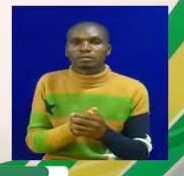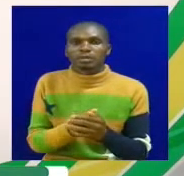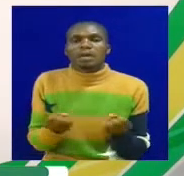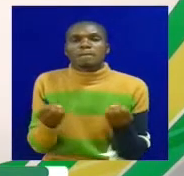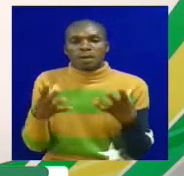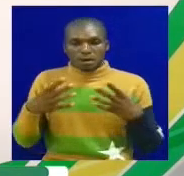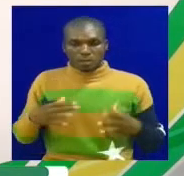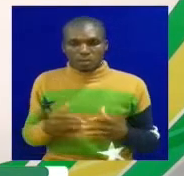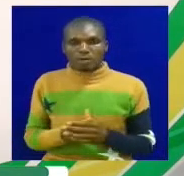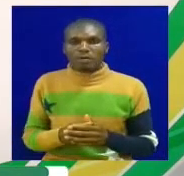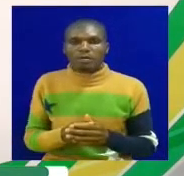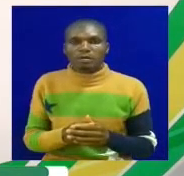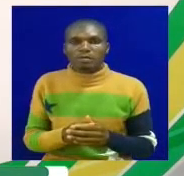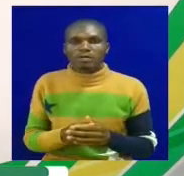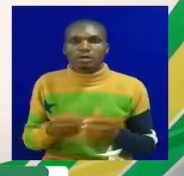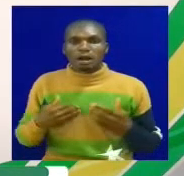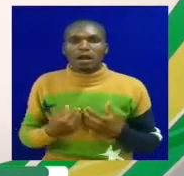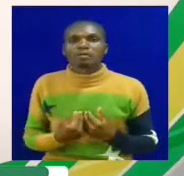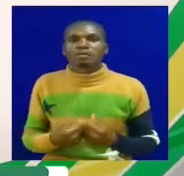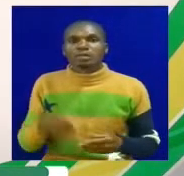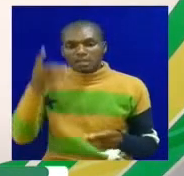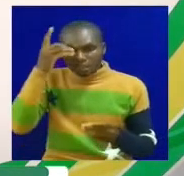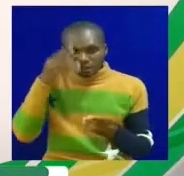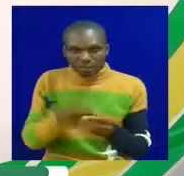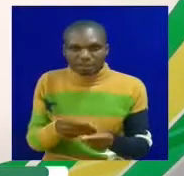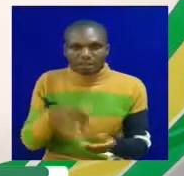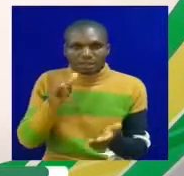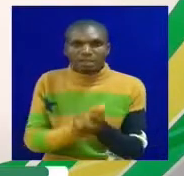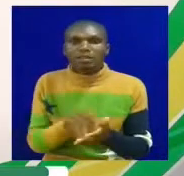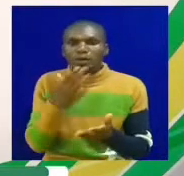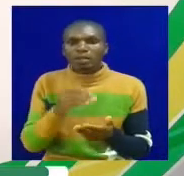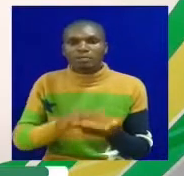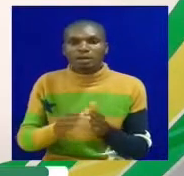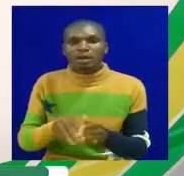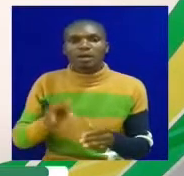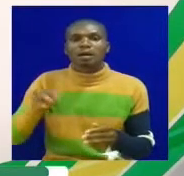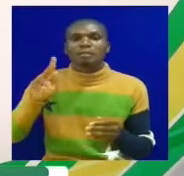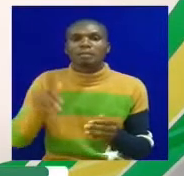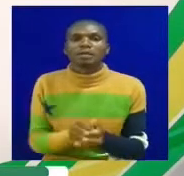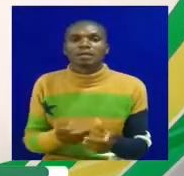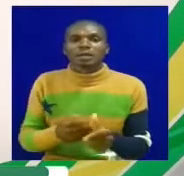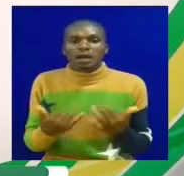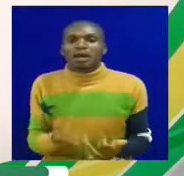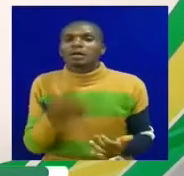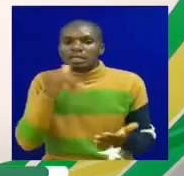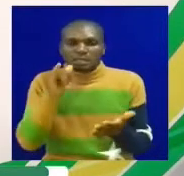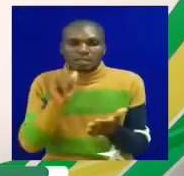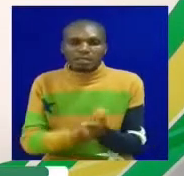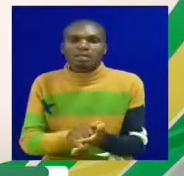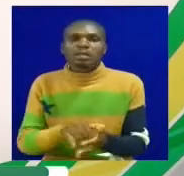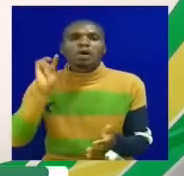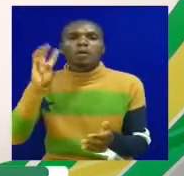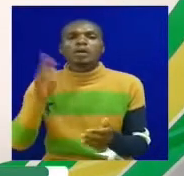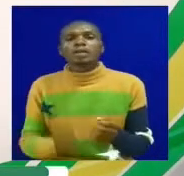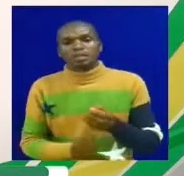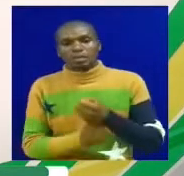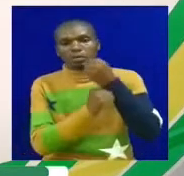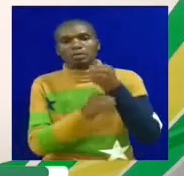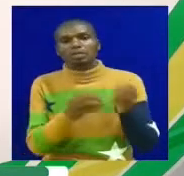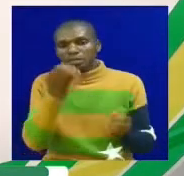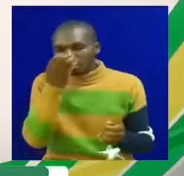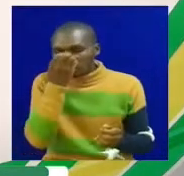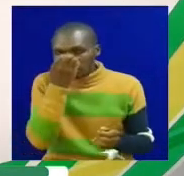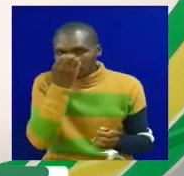kye chiongo tate na boigoni ga chikumuligeria omokonyo murai wense William Ruto chikura chinyinge kurwa senseme yuriko chikubwatana